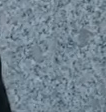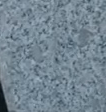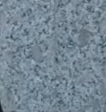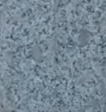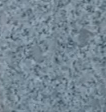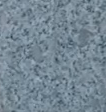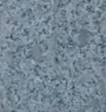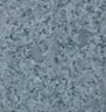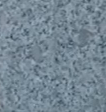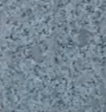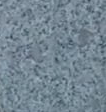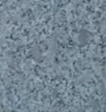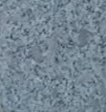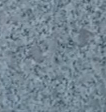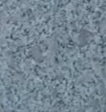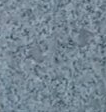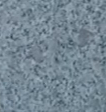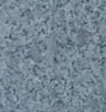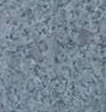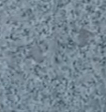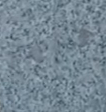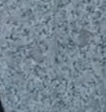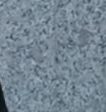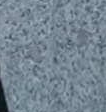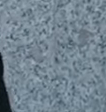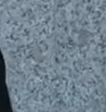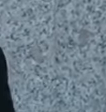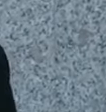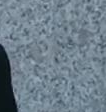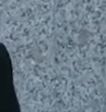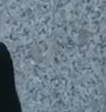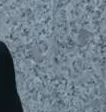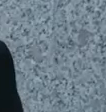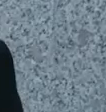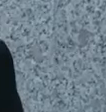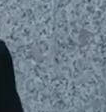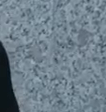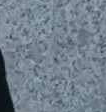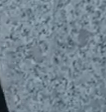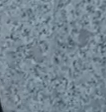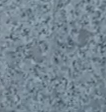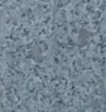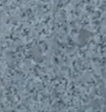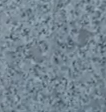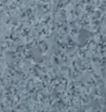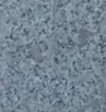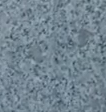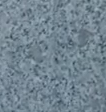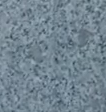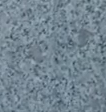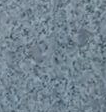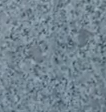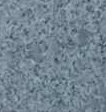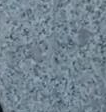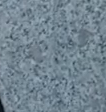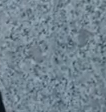Yes. หลังจากเมื่อวานตอนเย็นก็เป็นที่แน่ชัดแล้วว่าผลการเลือกนายกรัฐมนต